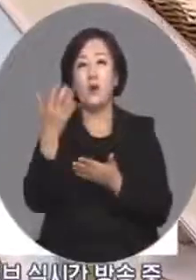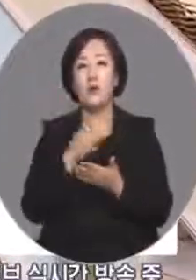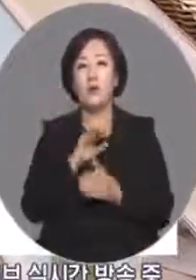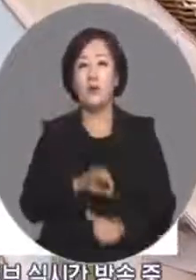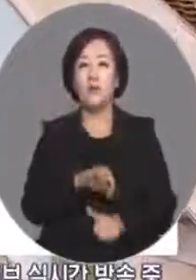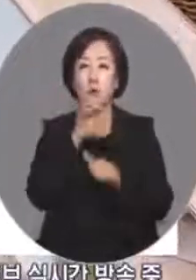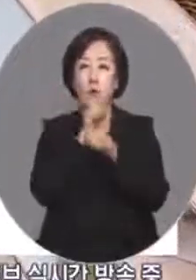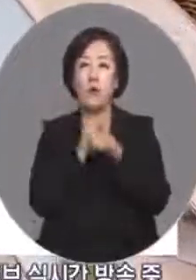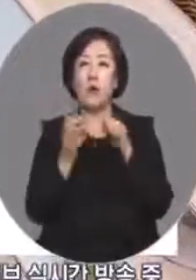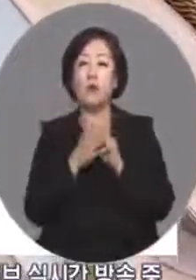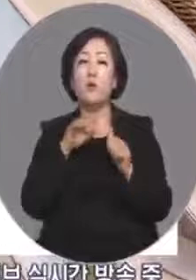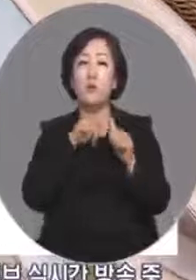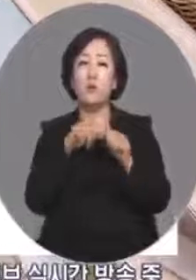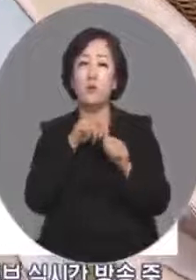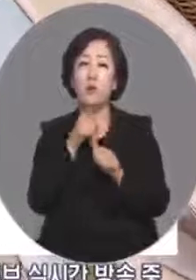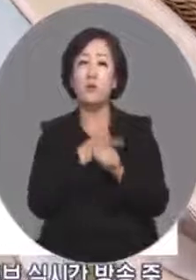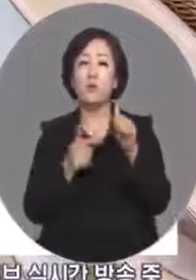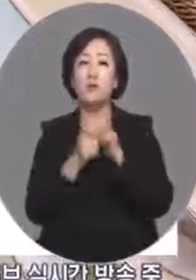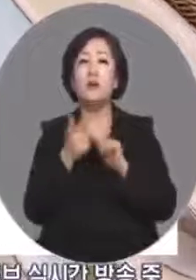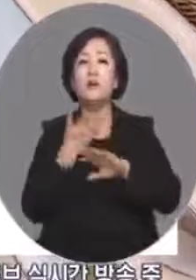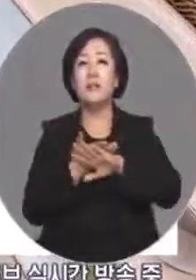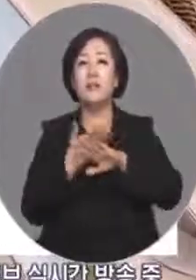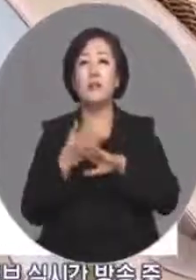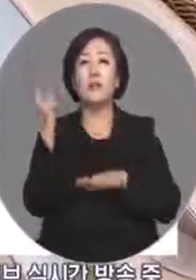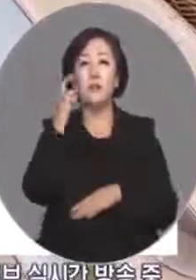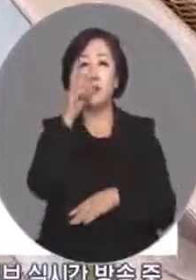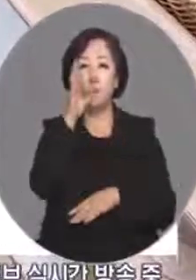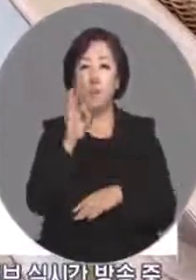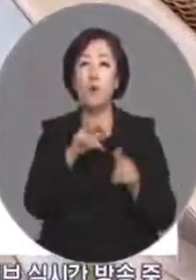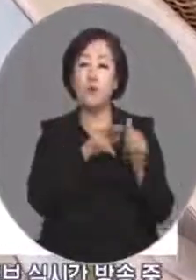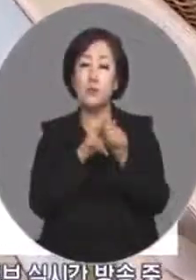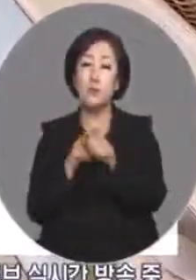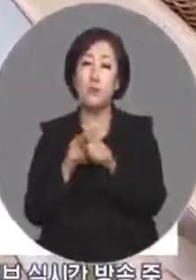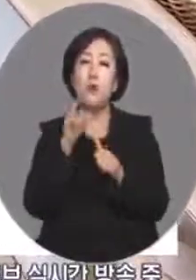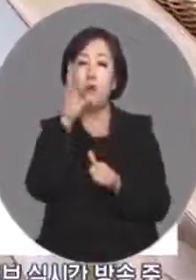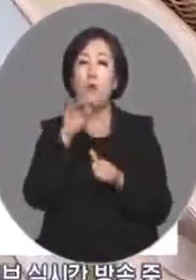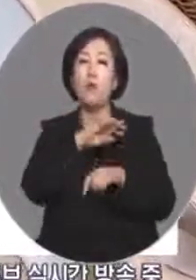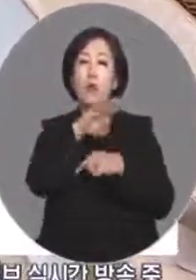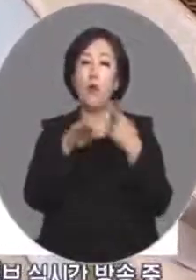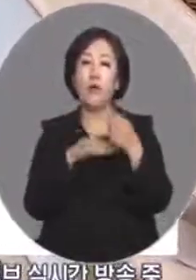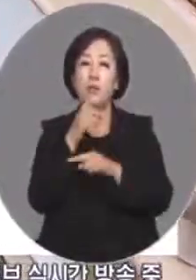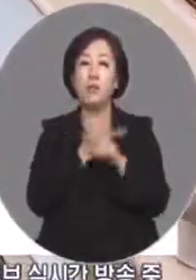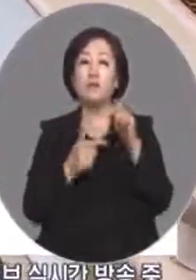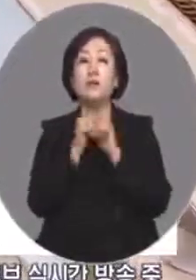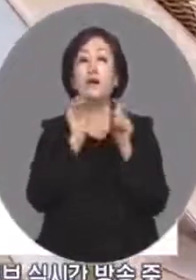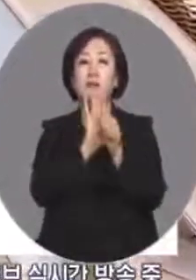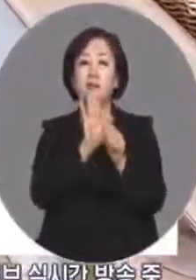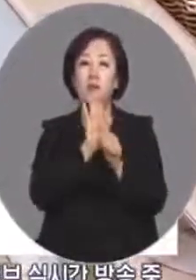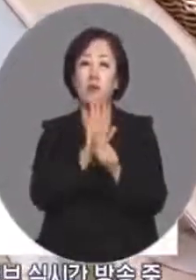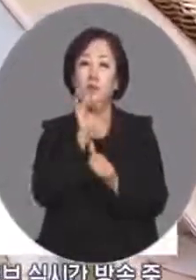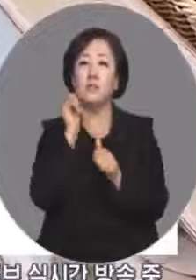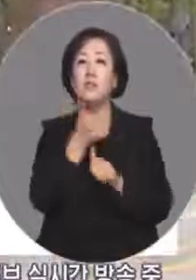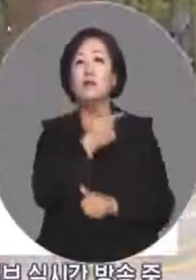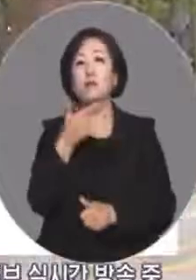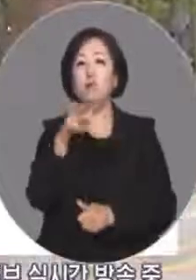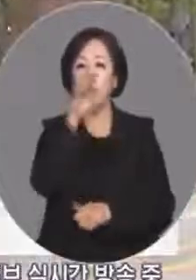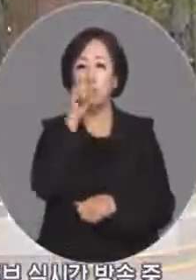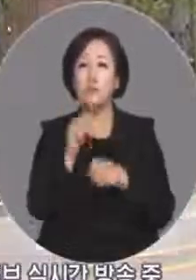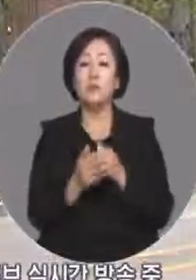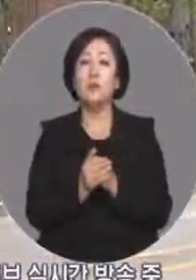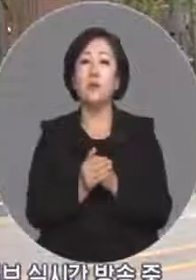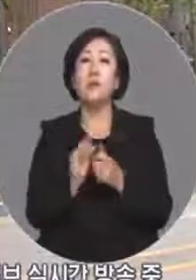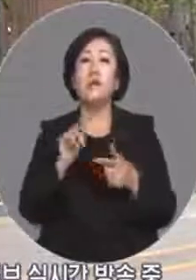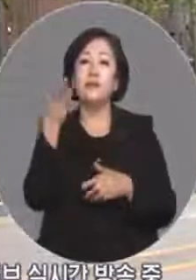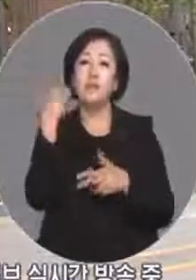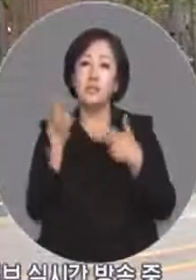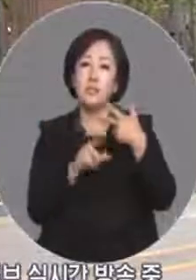육아에 대해서 되게 많이 조언을 얻을 수 있었고 새로운 책이나 환경을 많이 제공을 해줄 수 있어서 되게 좋았어요. 지난